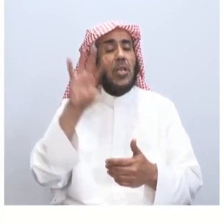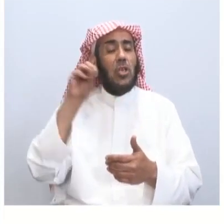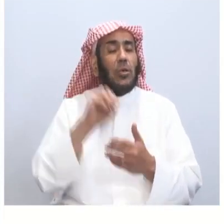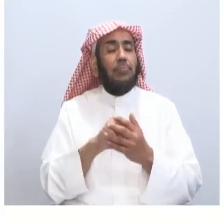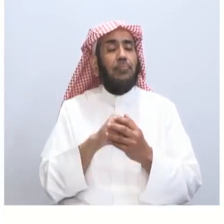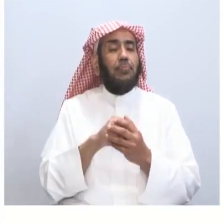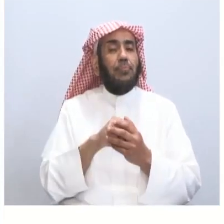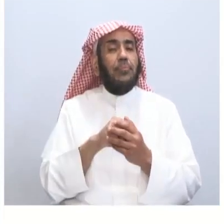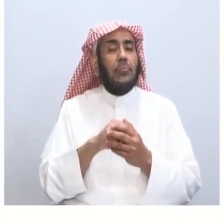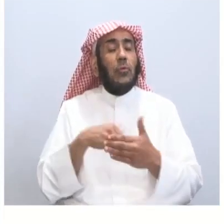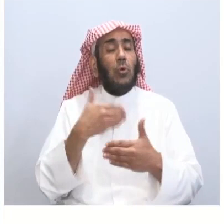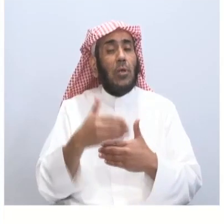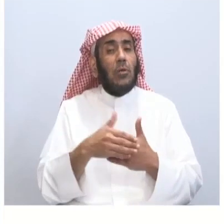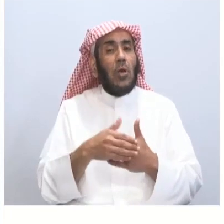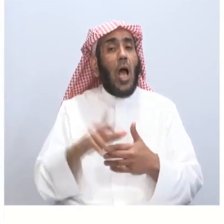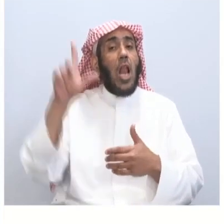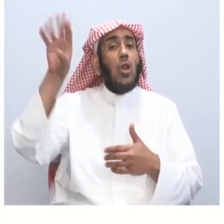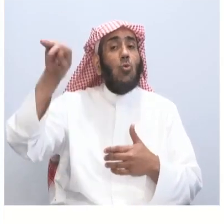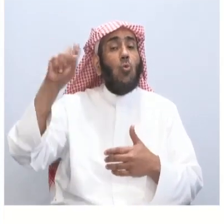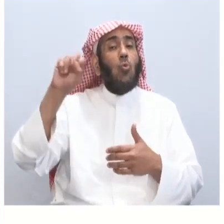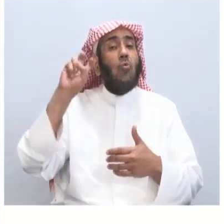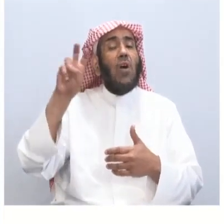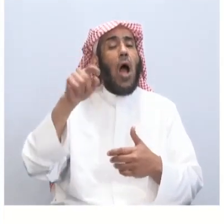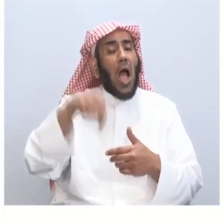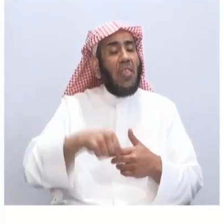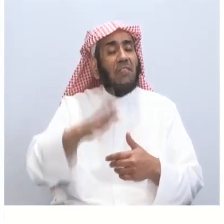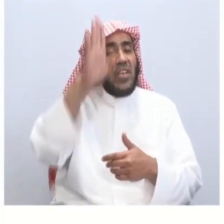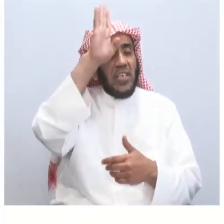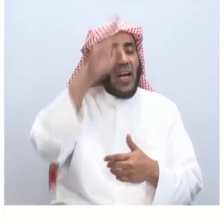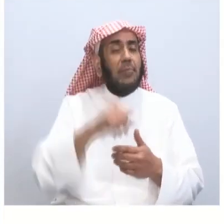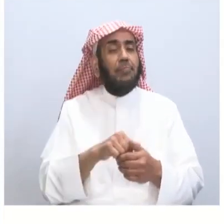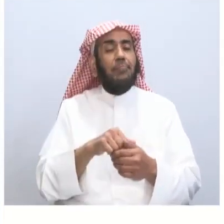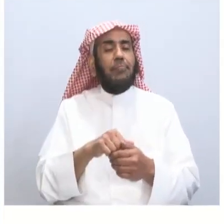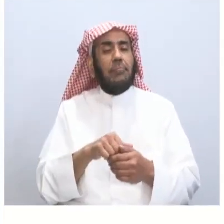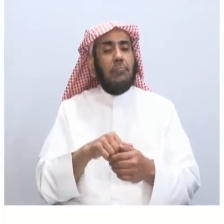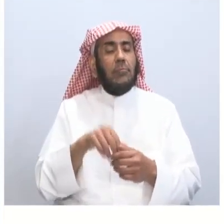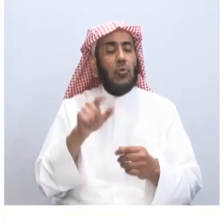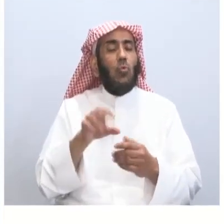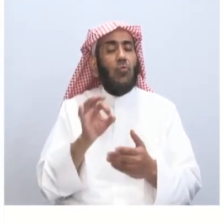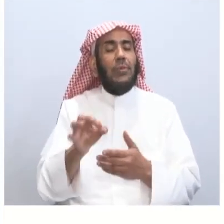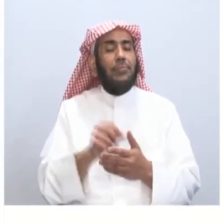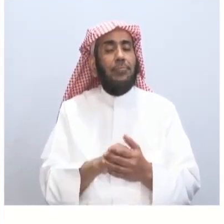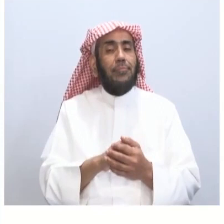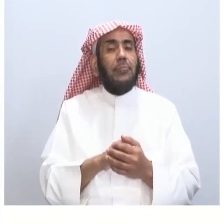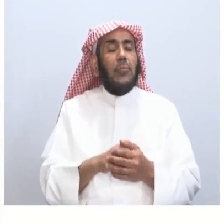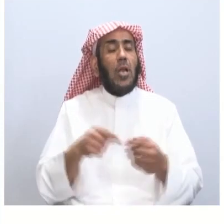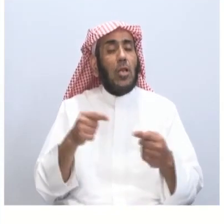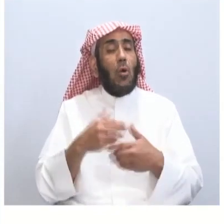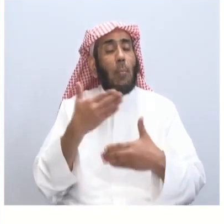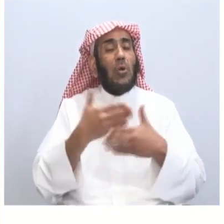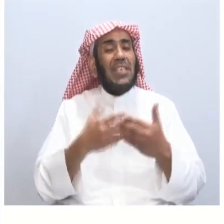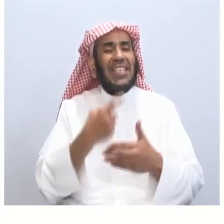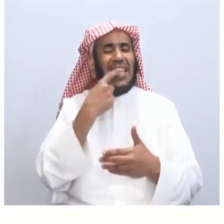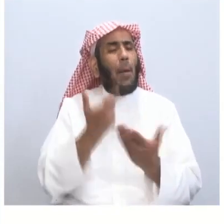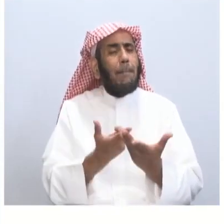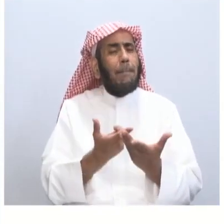الهجره وكذلك الكوفه هنا الكوفه التي بنيت